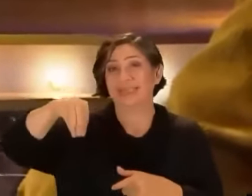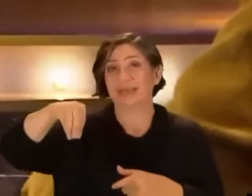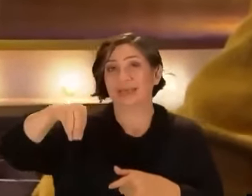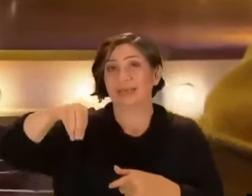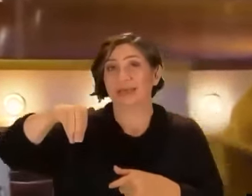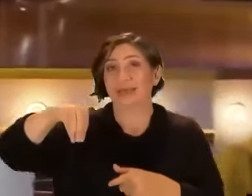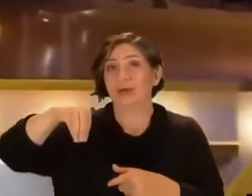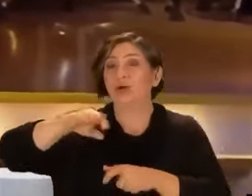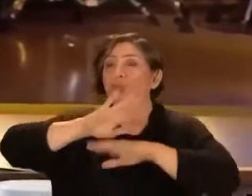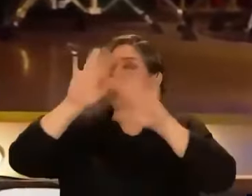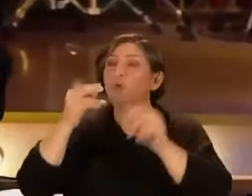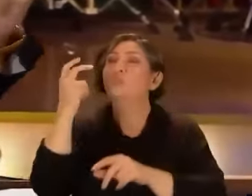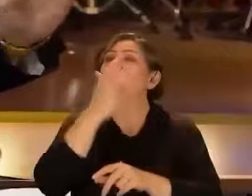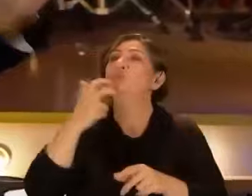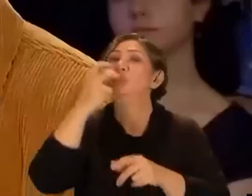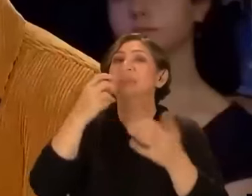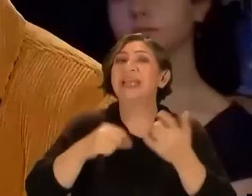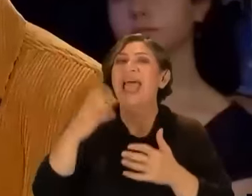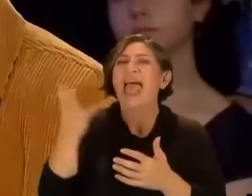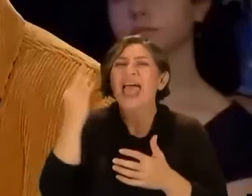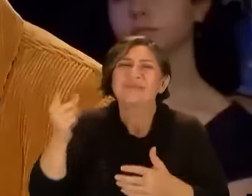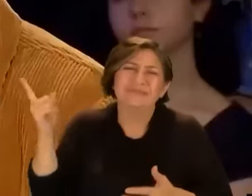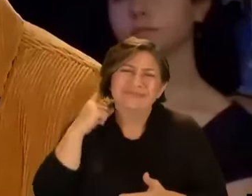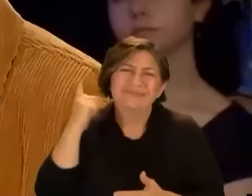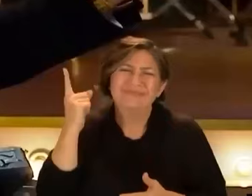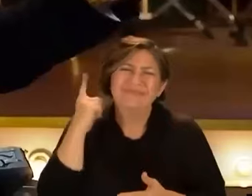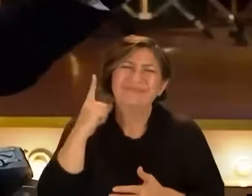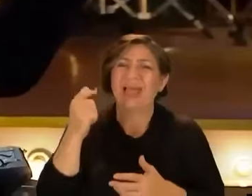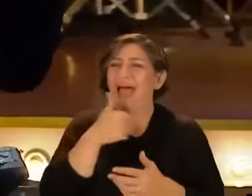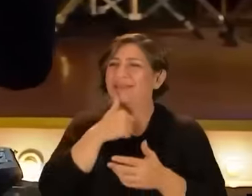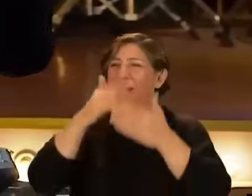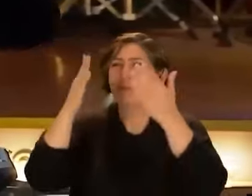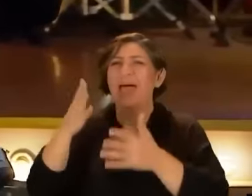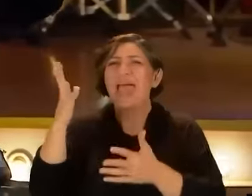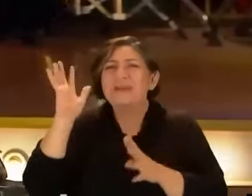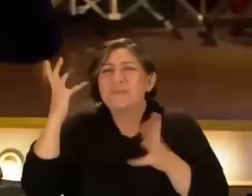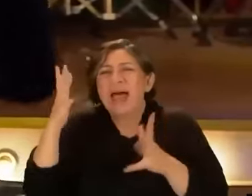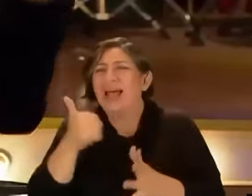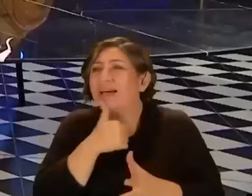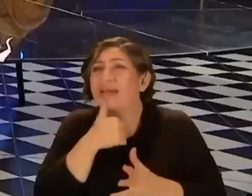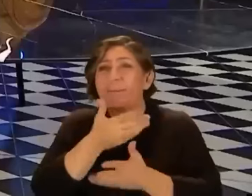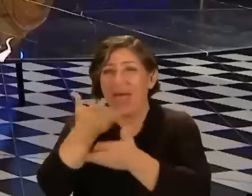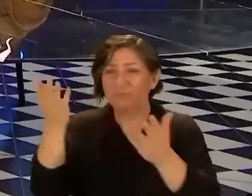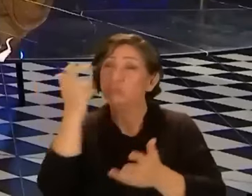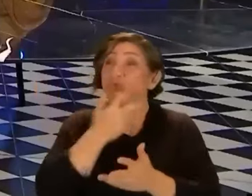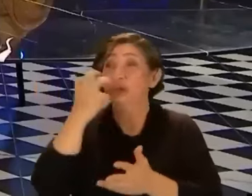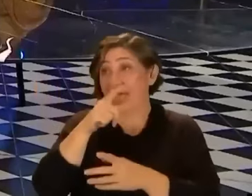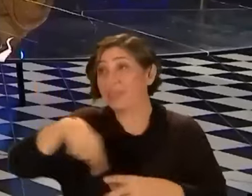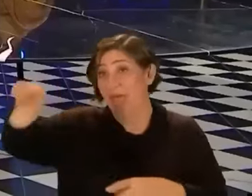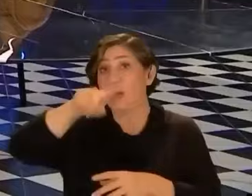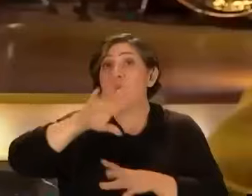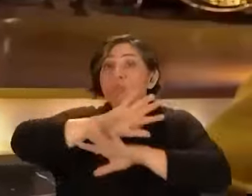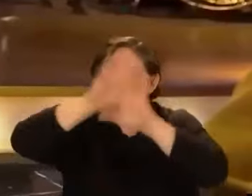hepsi bütün müzisyenler, yani en independent gördüğün adam, en manyak adamlar, hepsi,